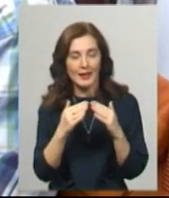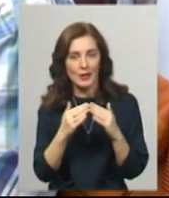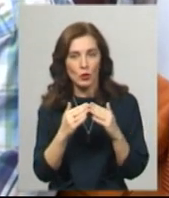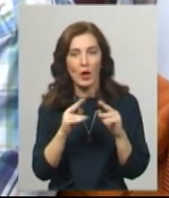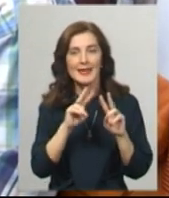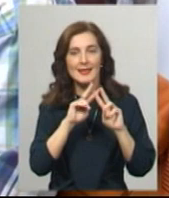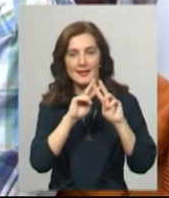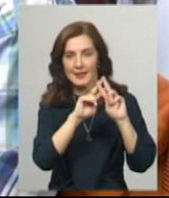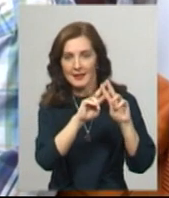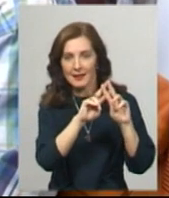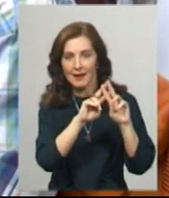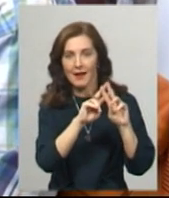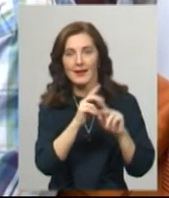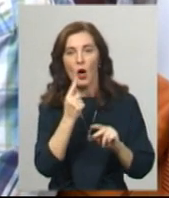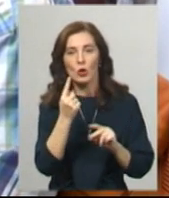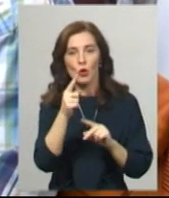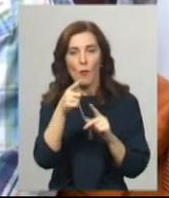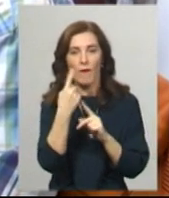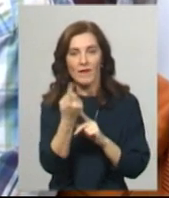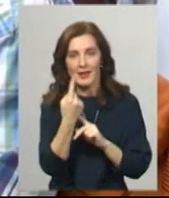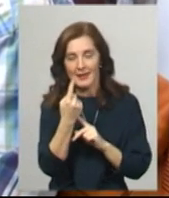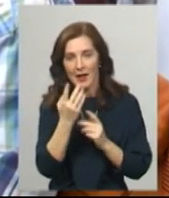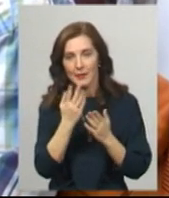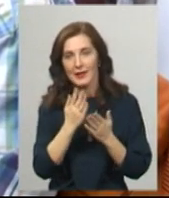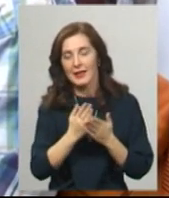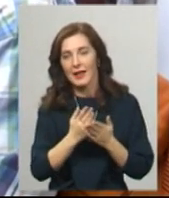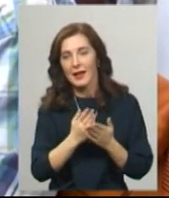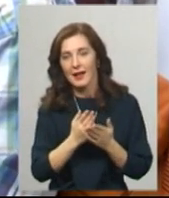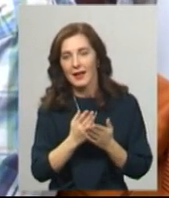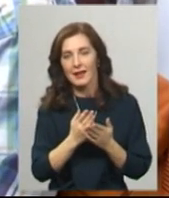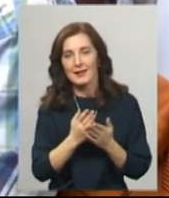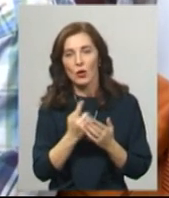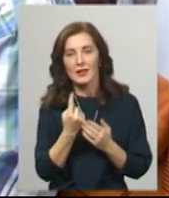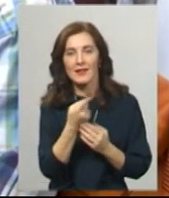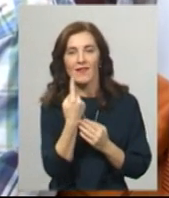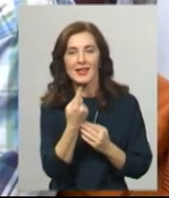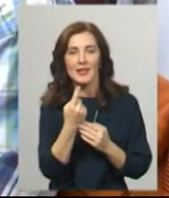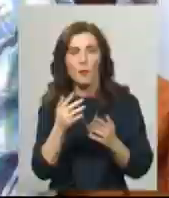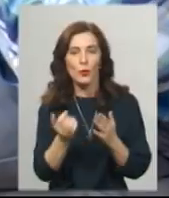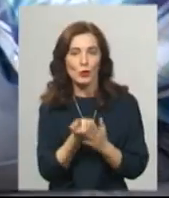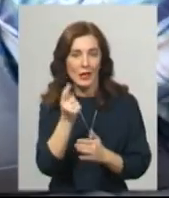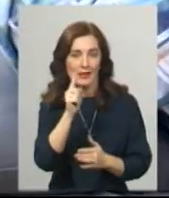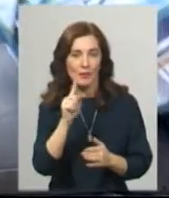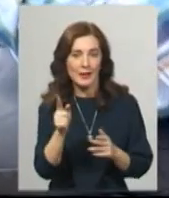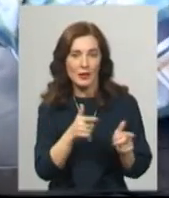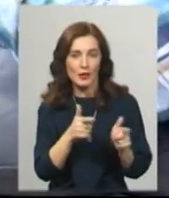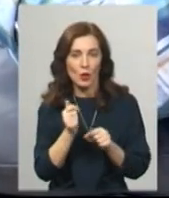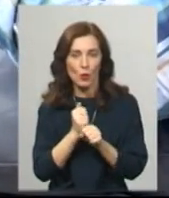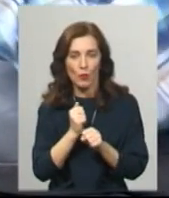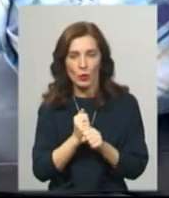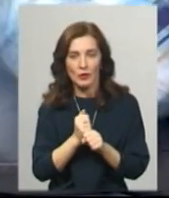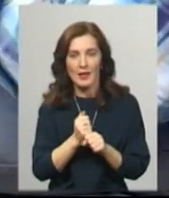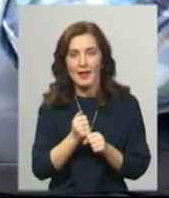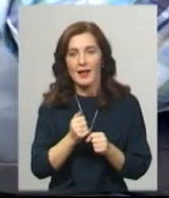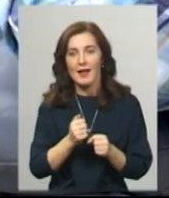зірка. То там на одному вертепі багато елементів. То як один вертеп, виходить місяць роботи. Найбільше за свою